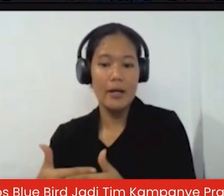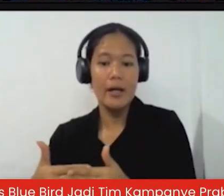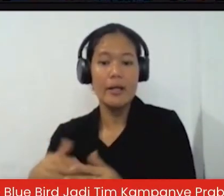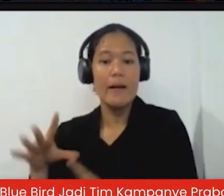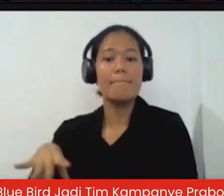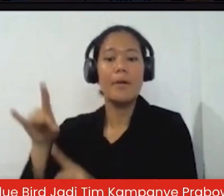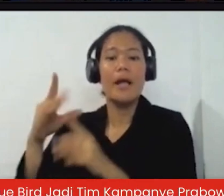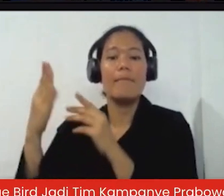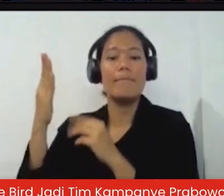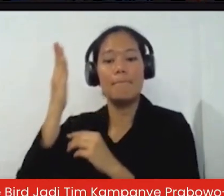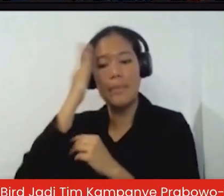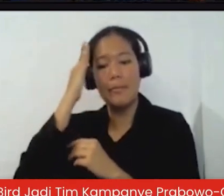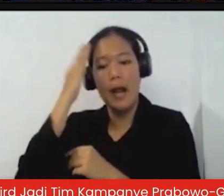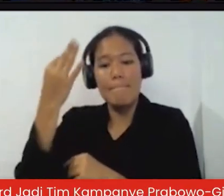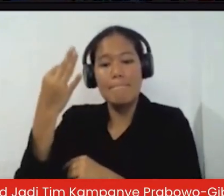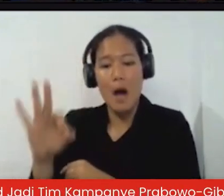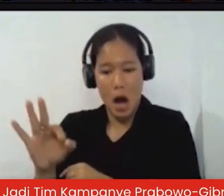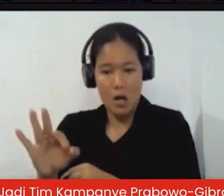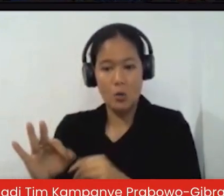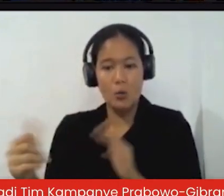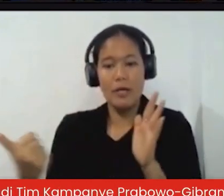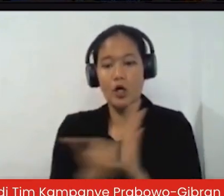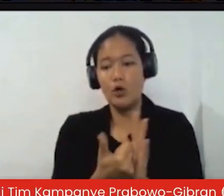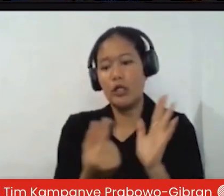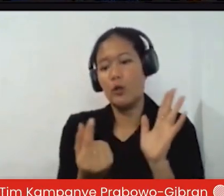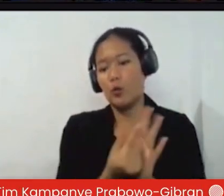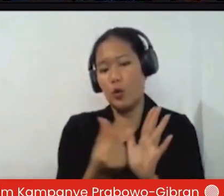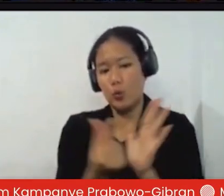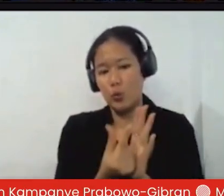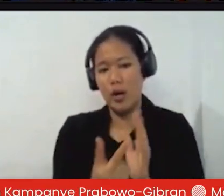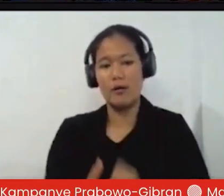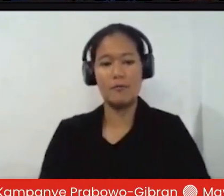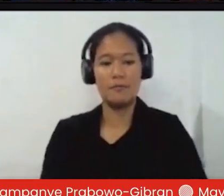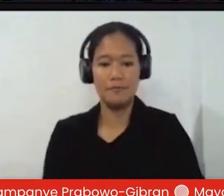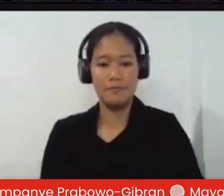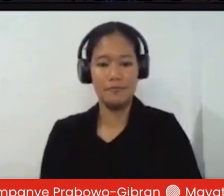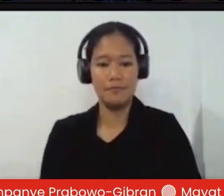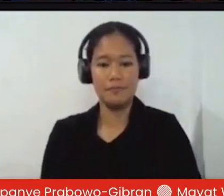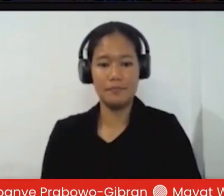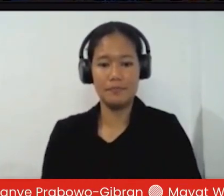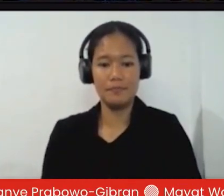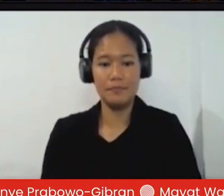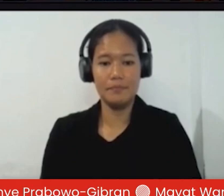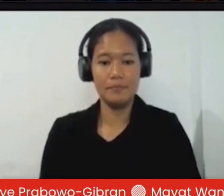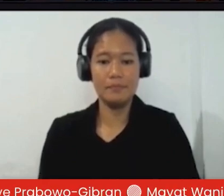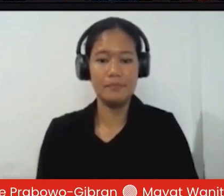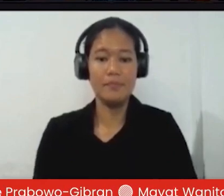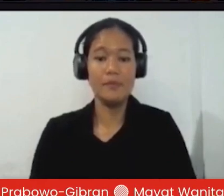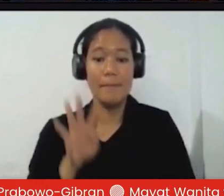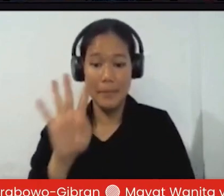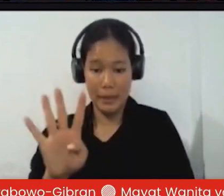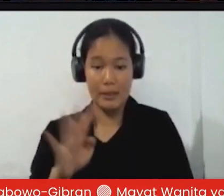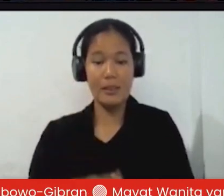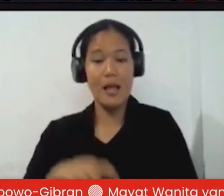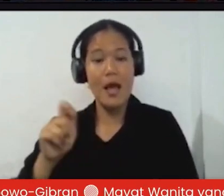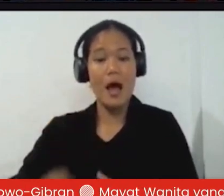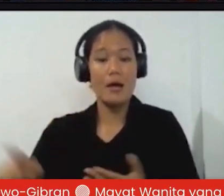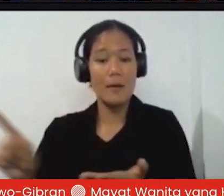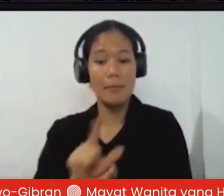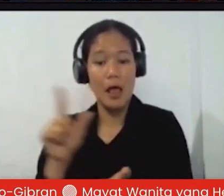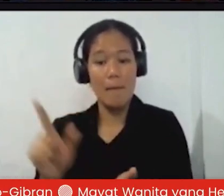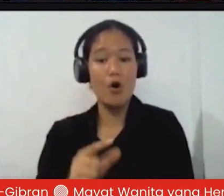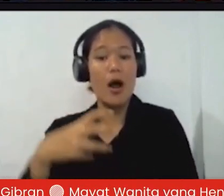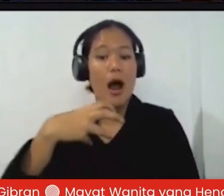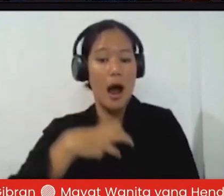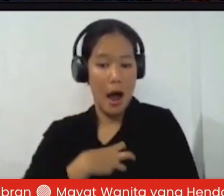pimpinan yang baru sesuai dengan peraturan perundang-undangan empat Hakim terlapor